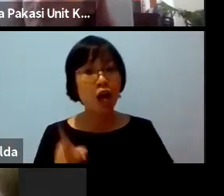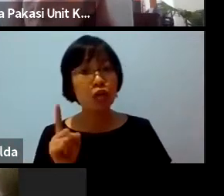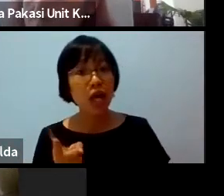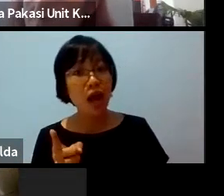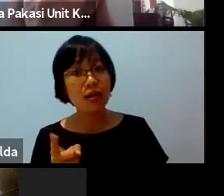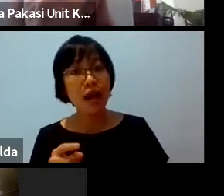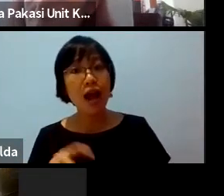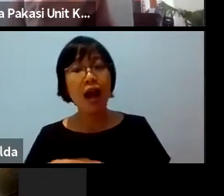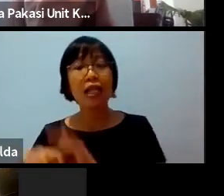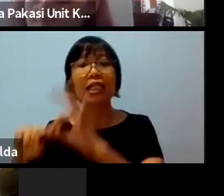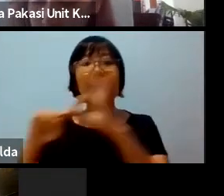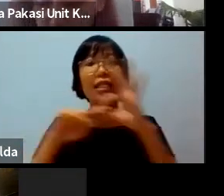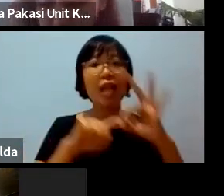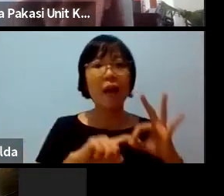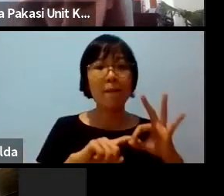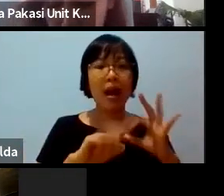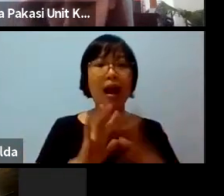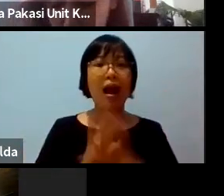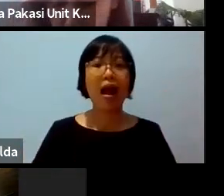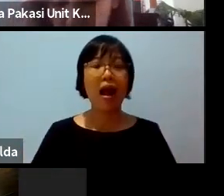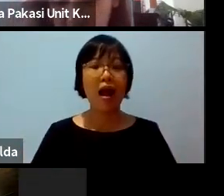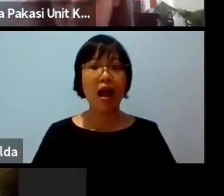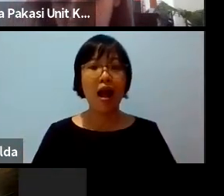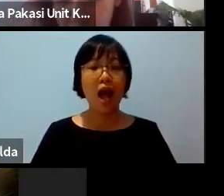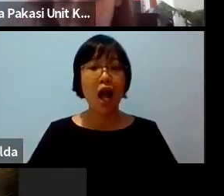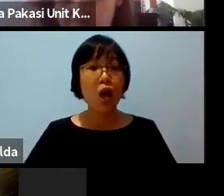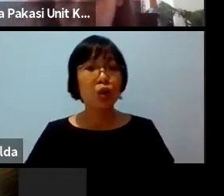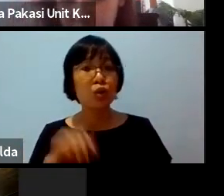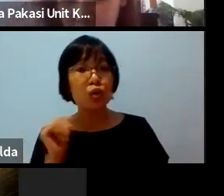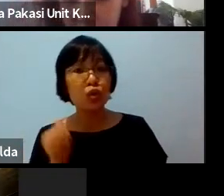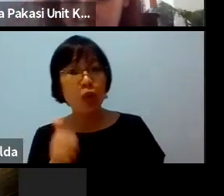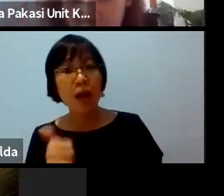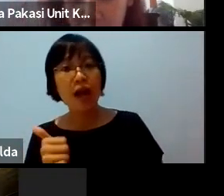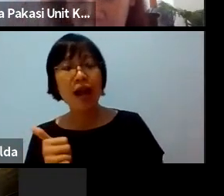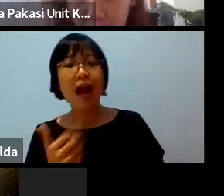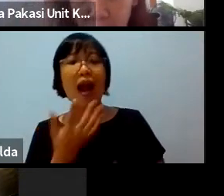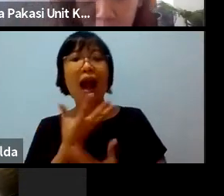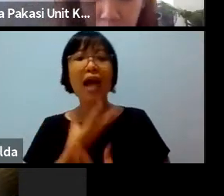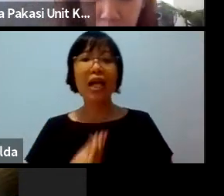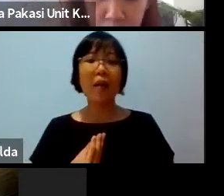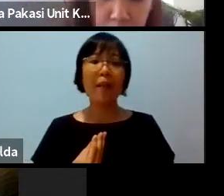akan membuat cita-cita ya, harapan tentang visi ke depan untuk